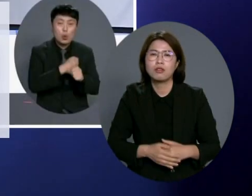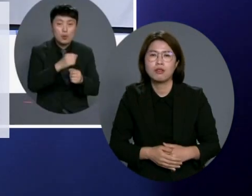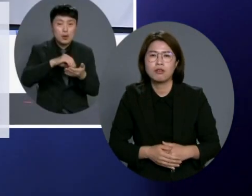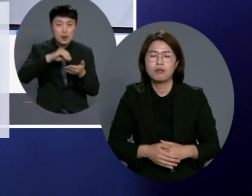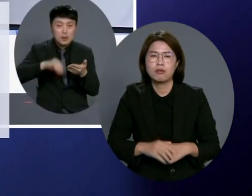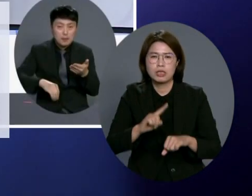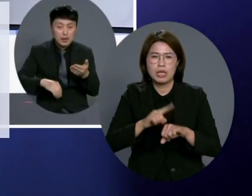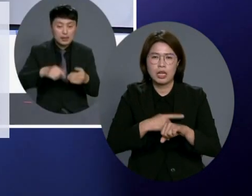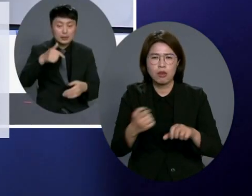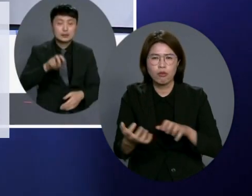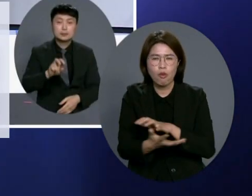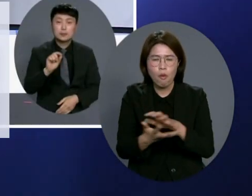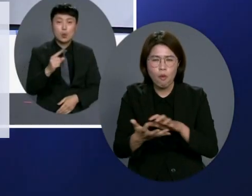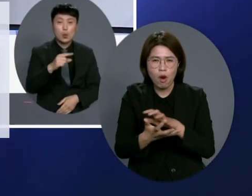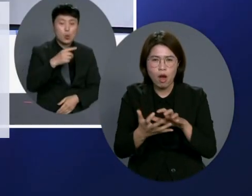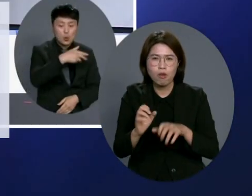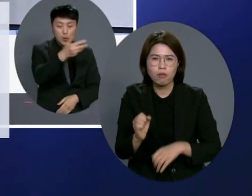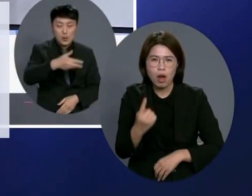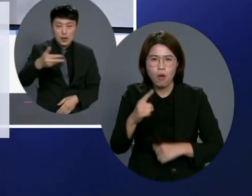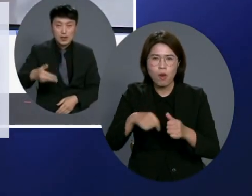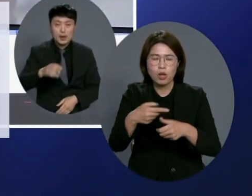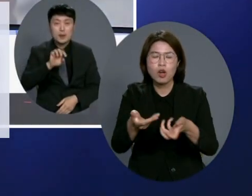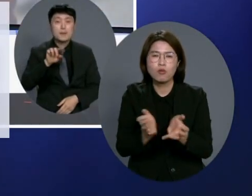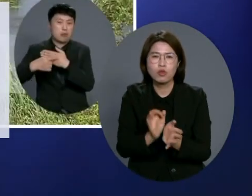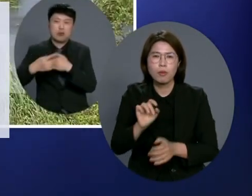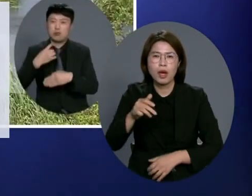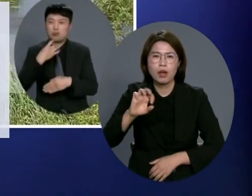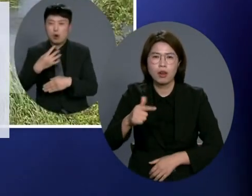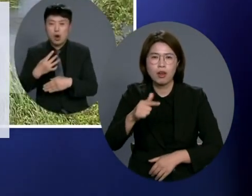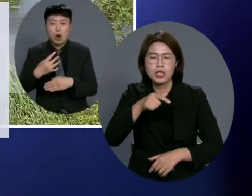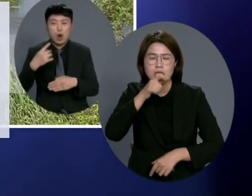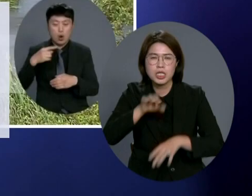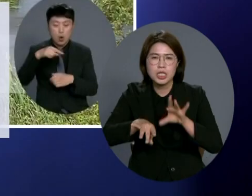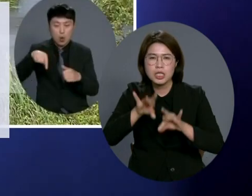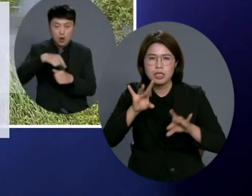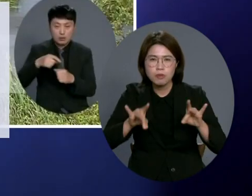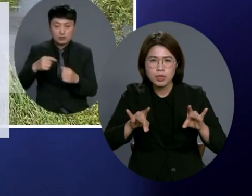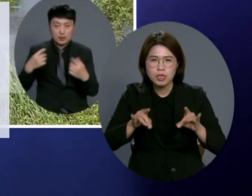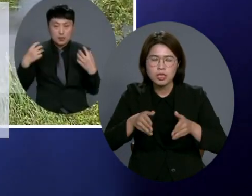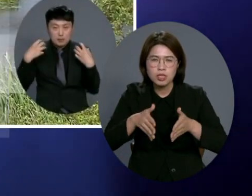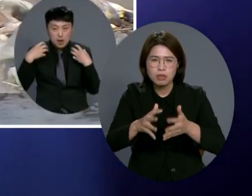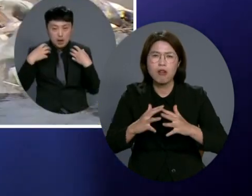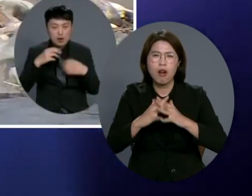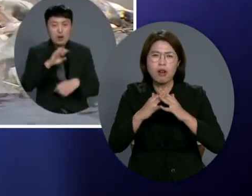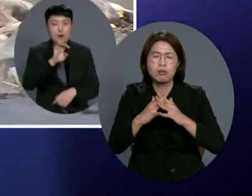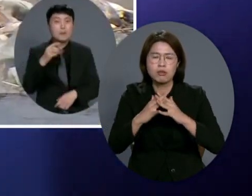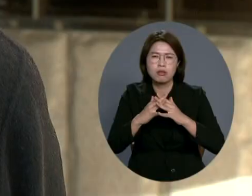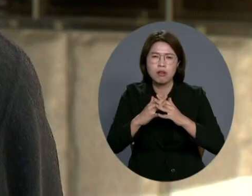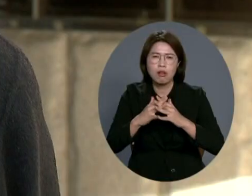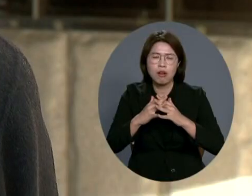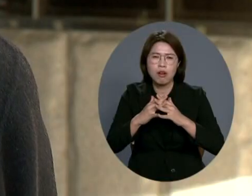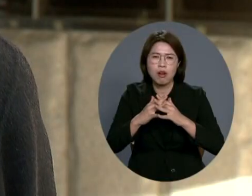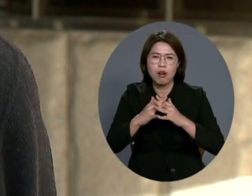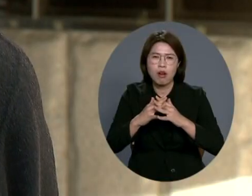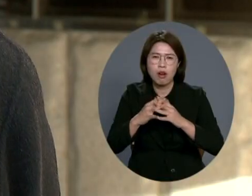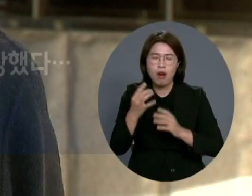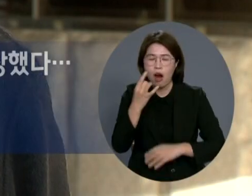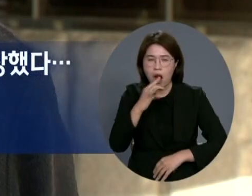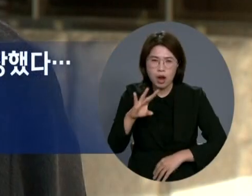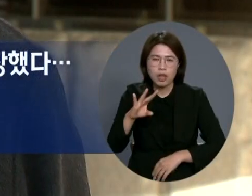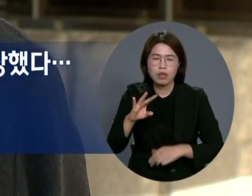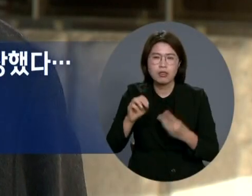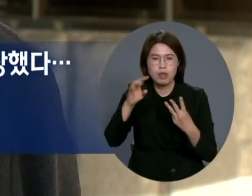생의 교란을 일으키고 있는 환경부의 연습 탐방로 건설 강이 3위로 뽑습니다 국가